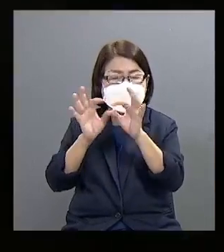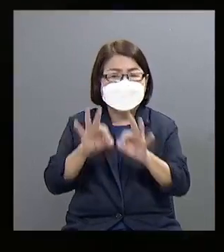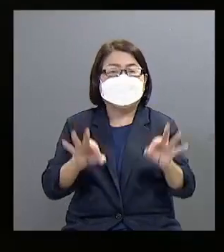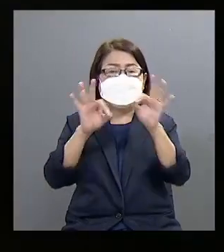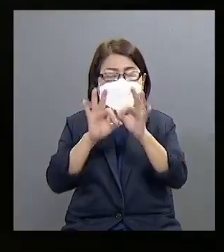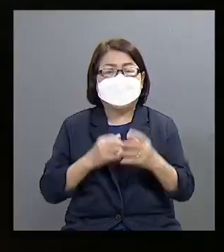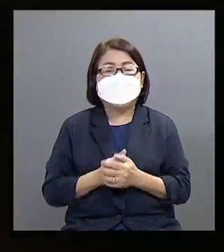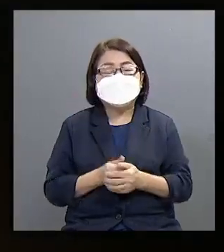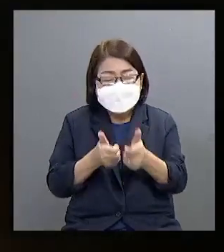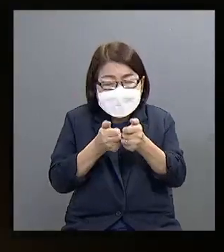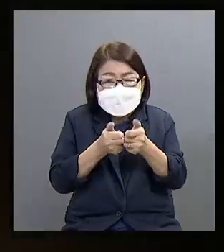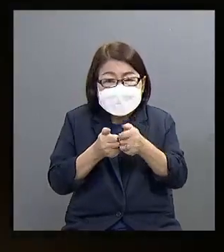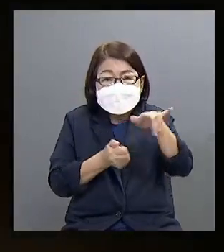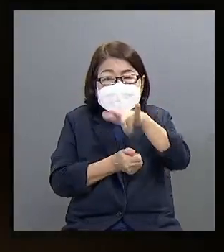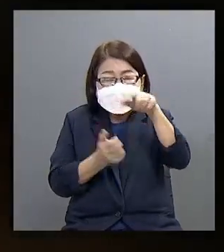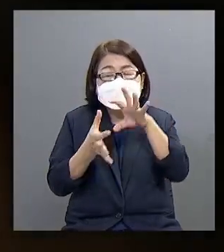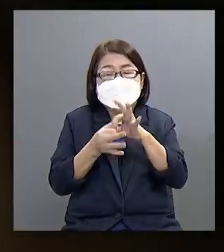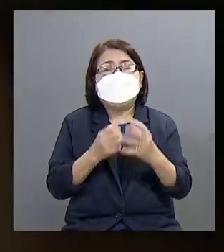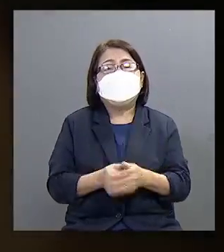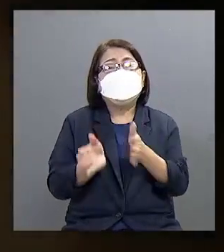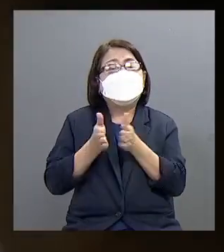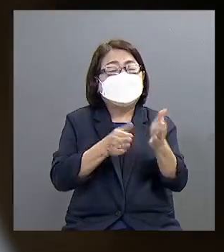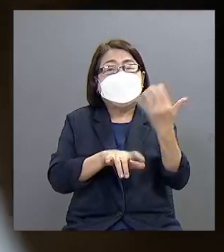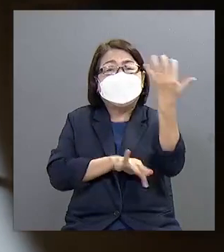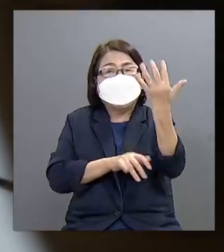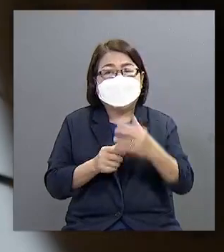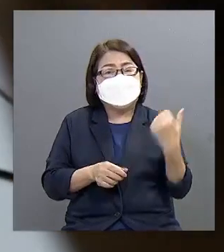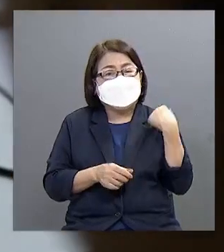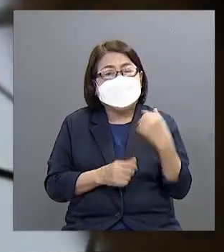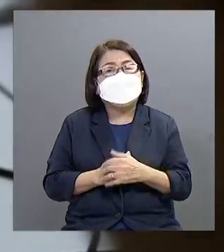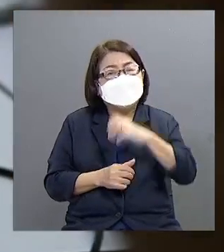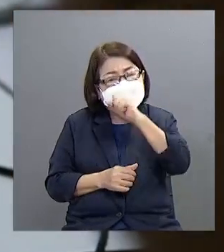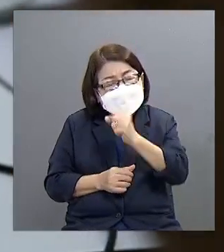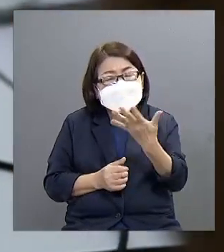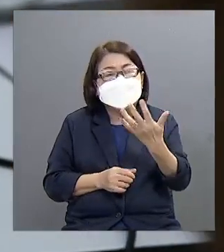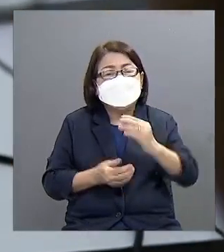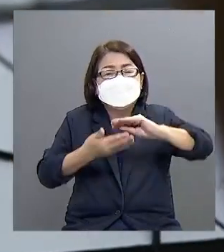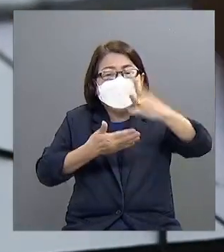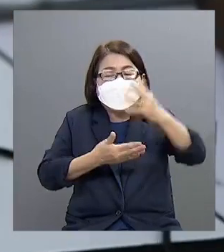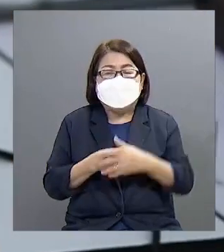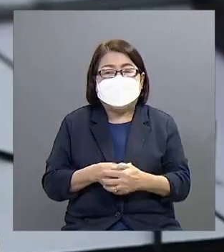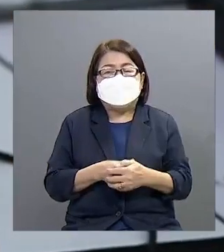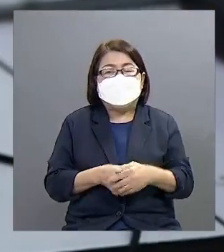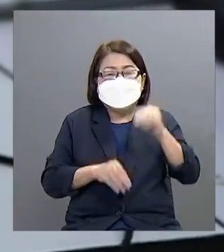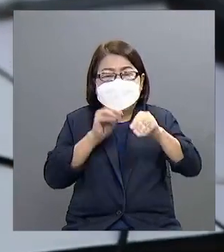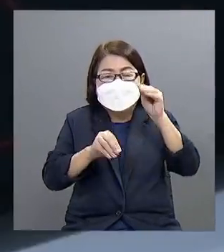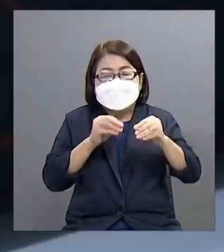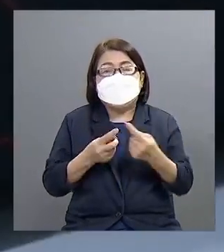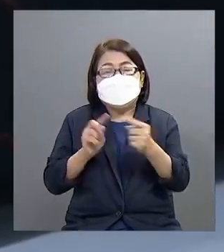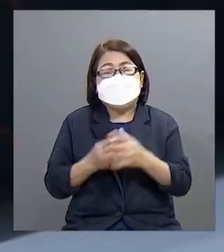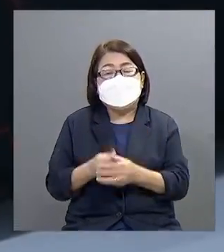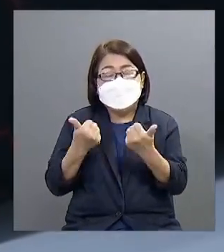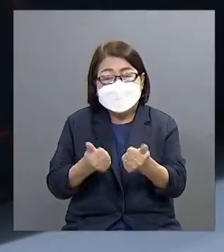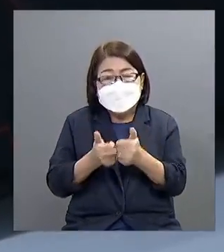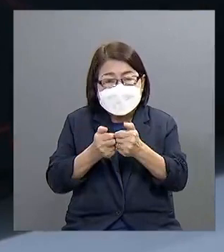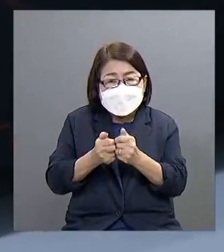ด้านคอมพิวเตอร์ก็ในเรื่องของการเขียนโค้ดการเขียนโปรแกรมเพราะฉะนั้นการที่จะทำให้ระบบฮาร์ดแวร์ต่างๆมันเคลื่อนที่ได้หรือคุยกันได้เนี่ย